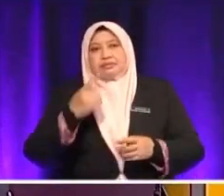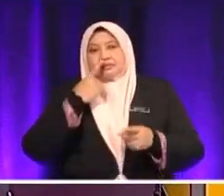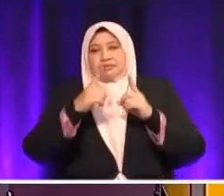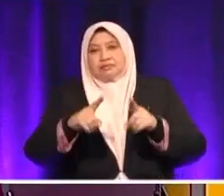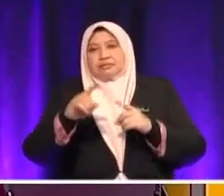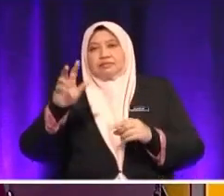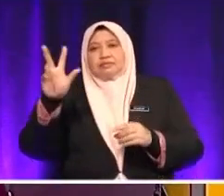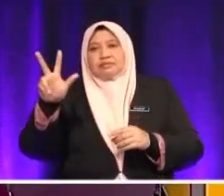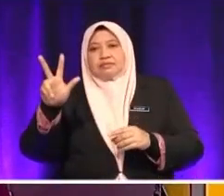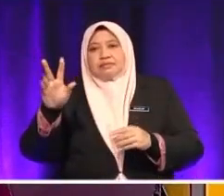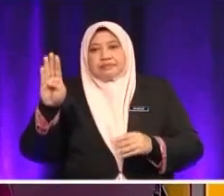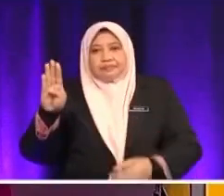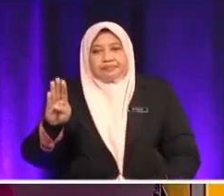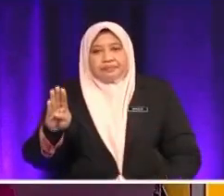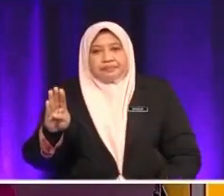itu adalah